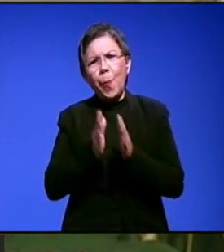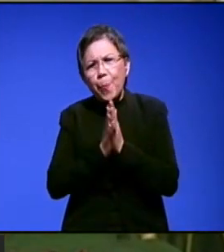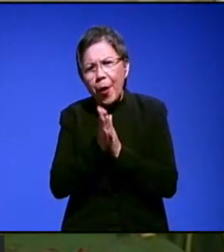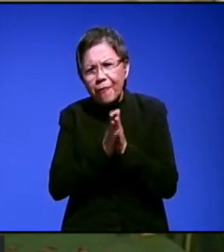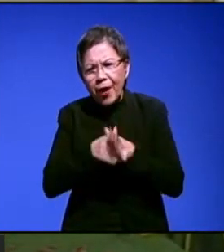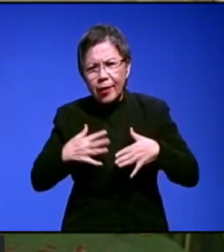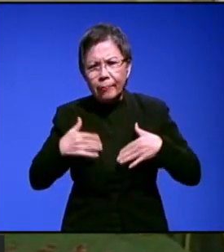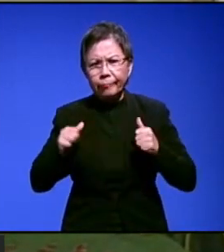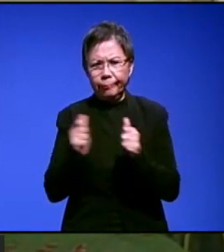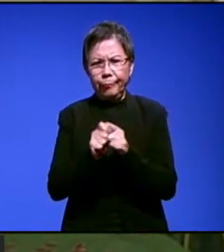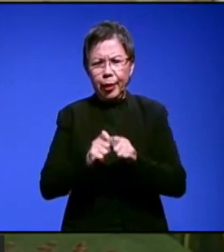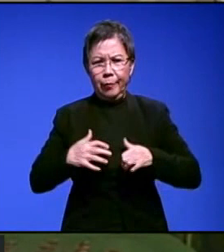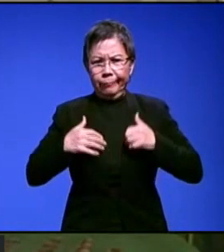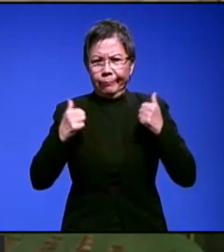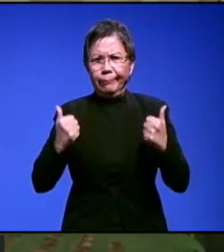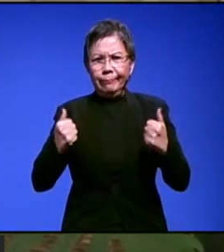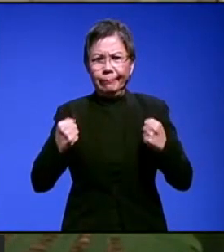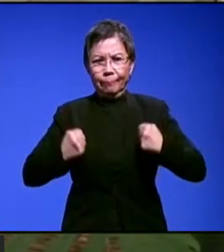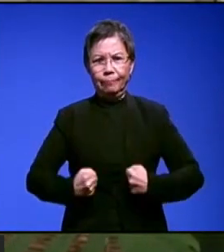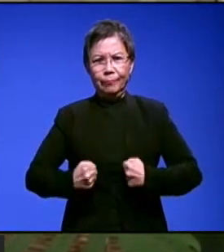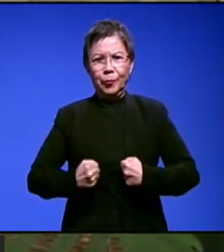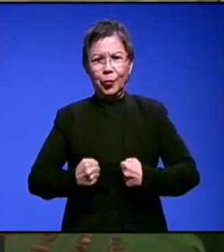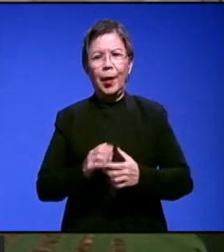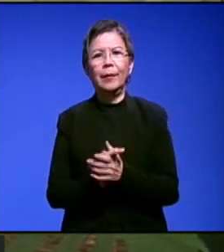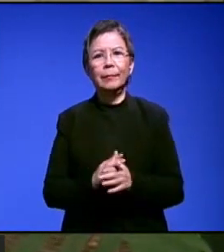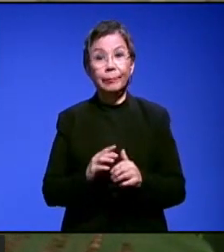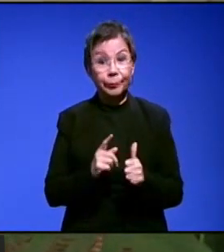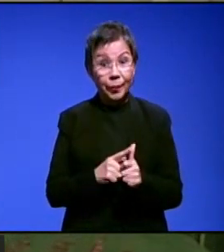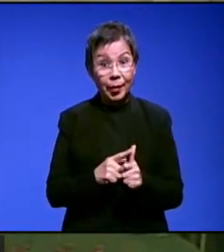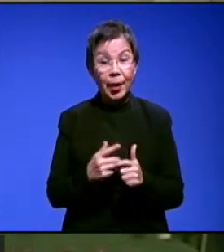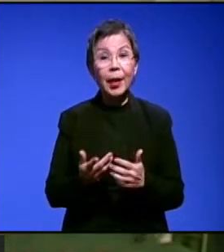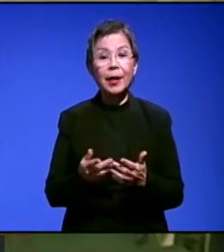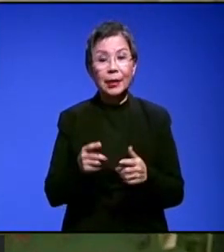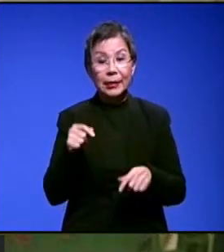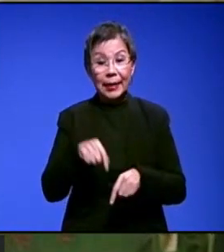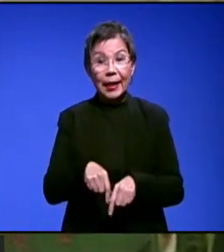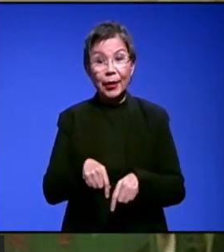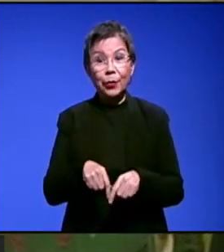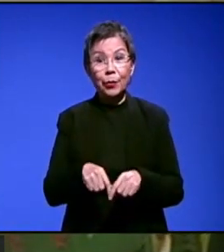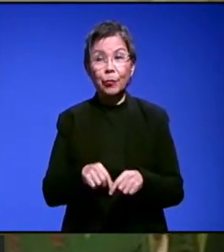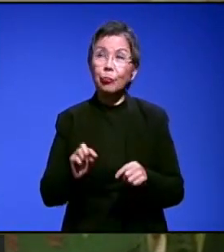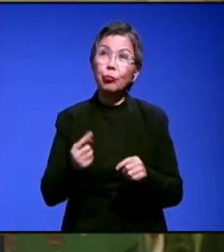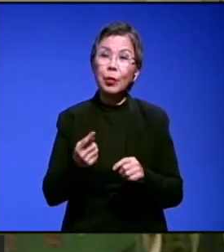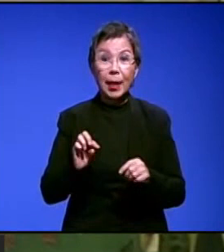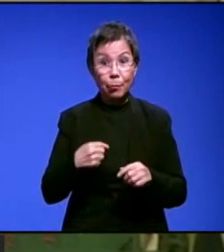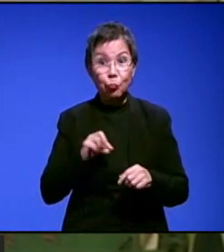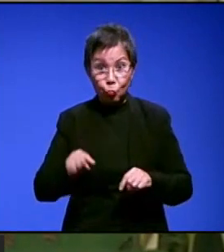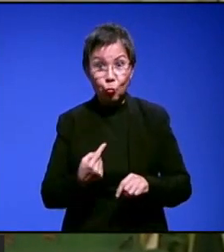meningkatkan stamina ya, antibody ya. Jadi lumayan pada waktu awal-awal tuh